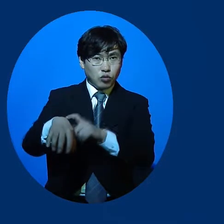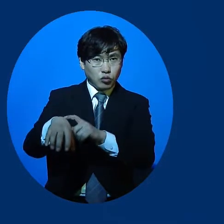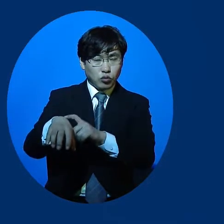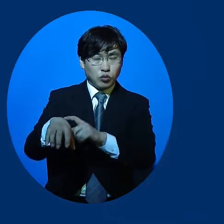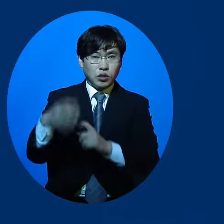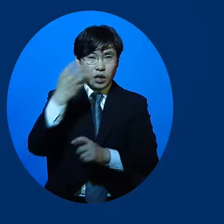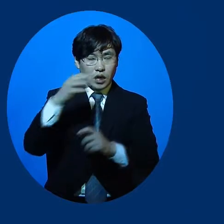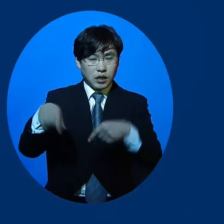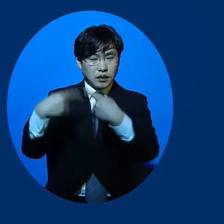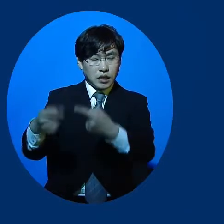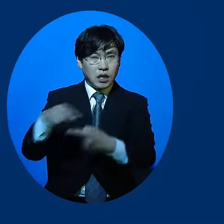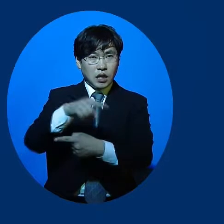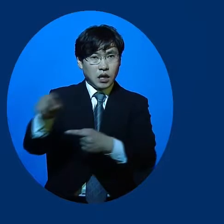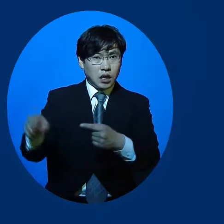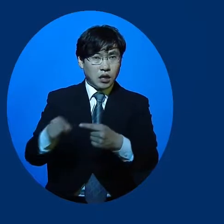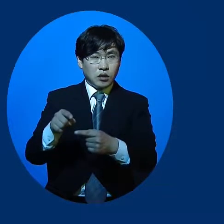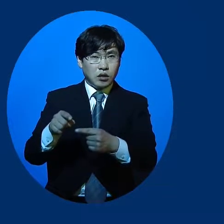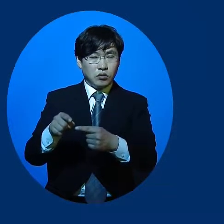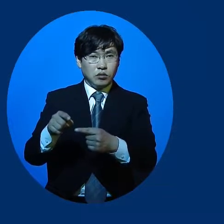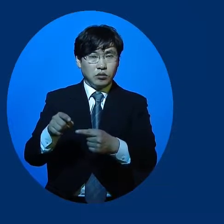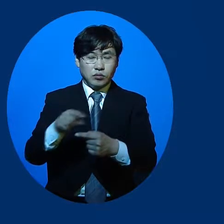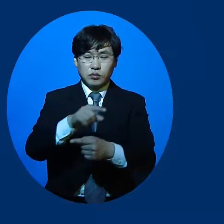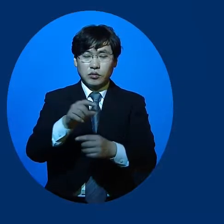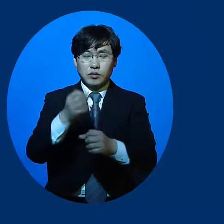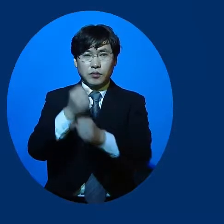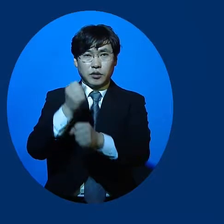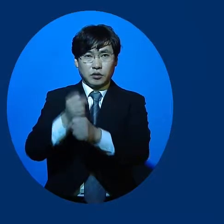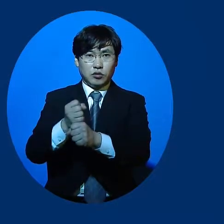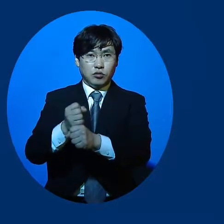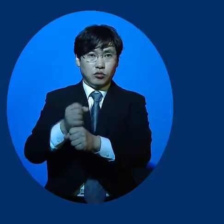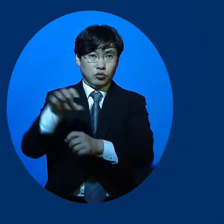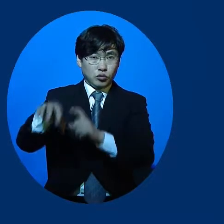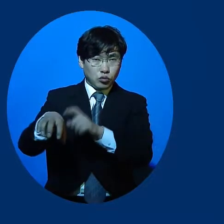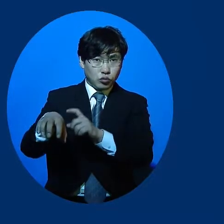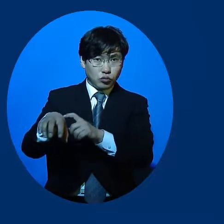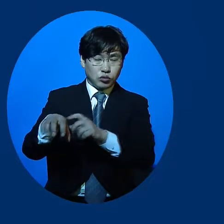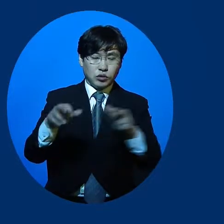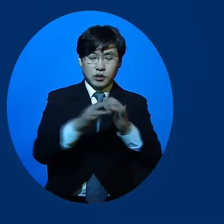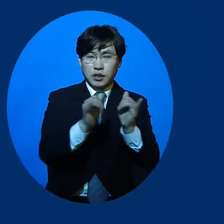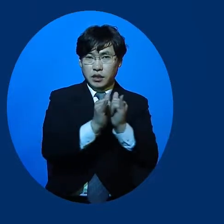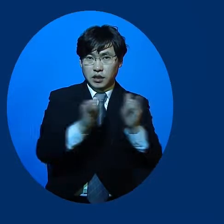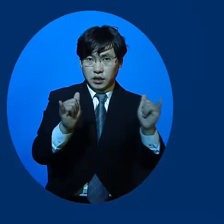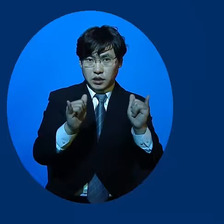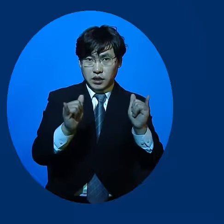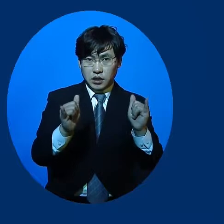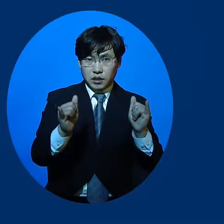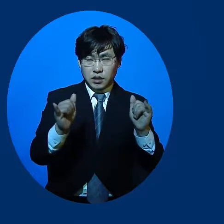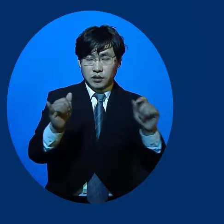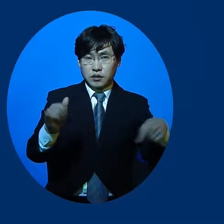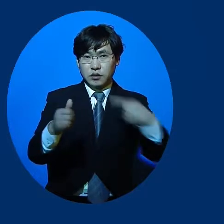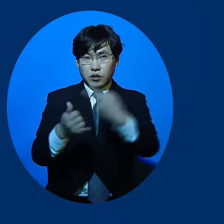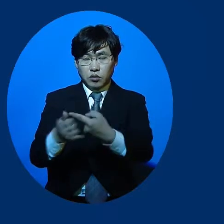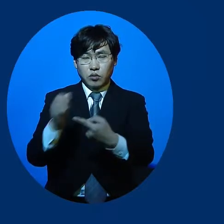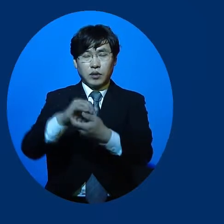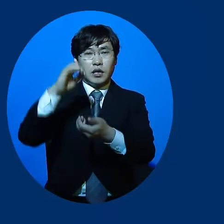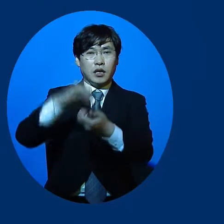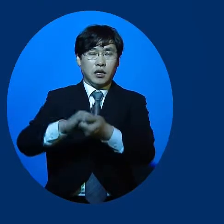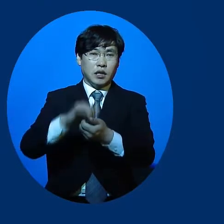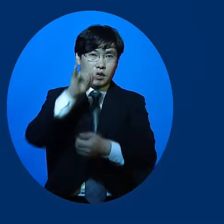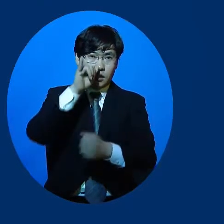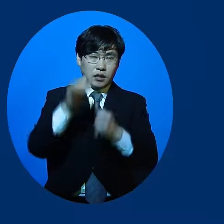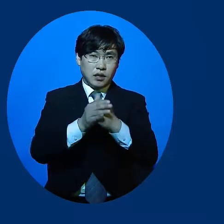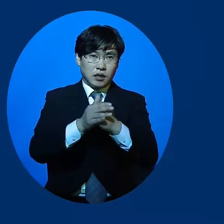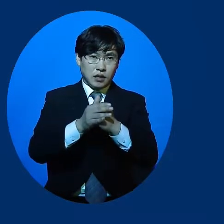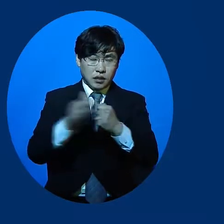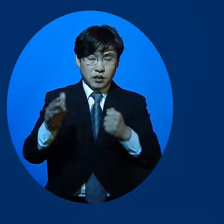비장애인 체육활동 수요도 충족시키지 못하고 있어서 장애인 체육에까지 확대 활용하는 것은 한계가 있습니다. 이를 위해서